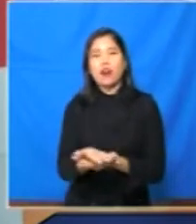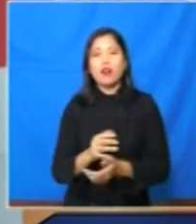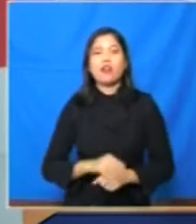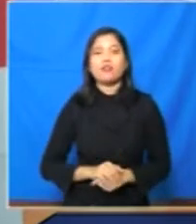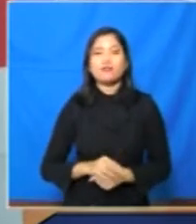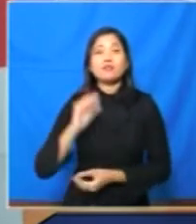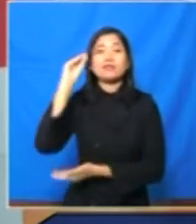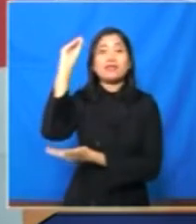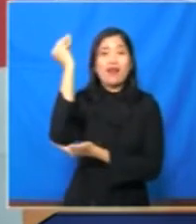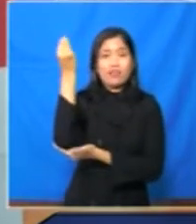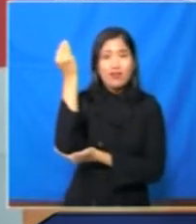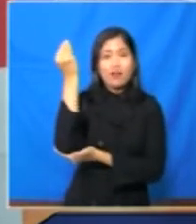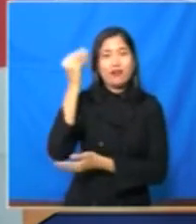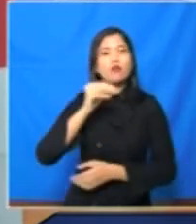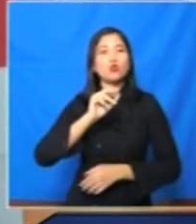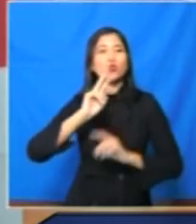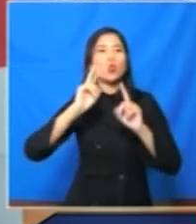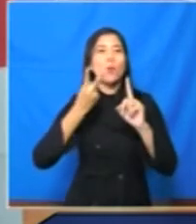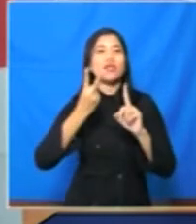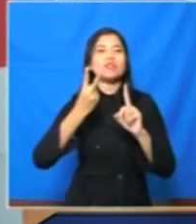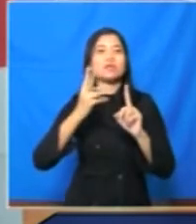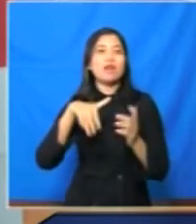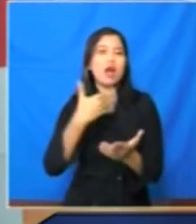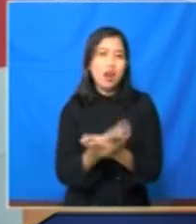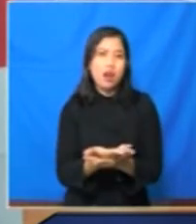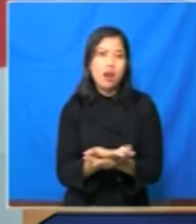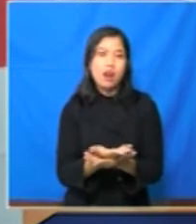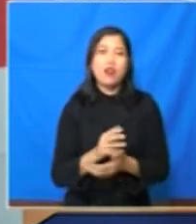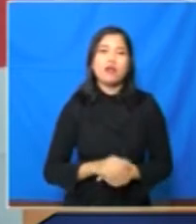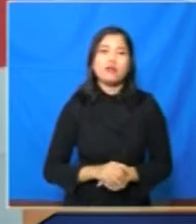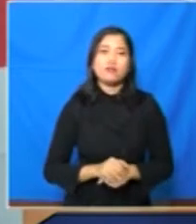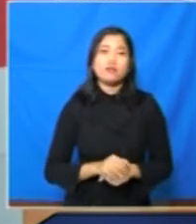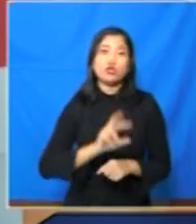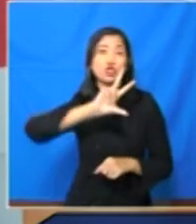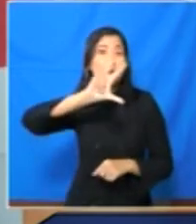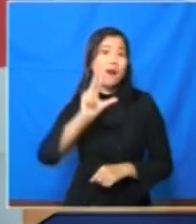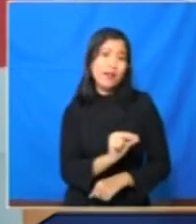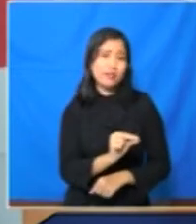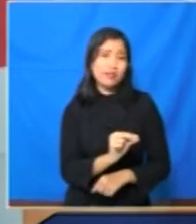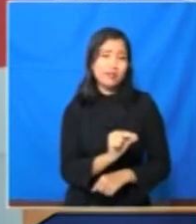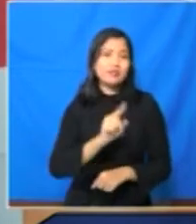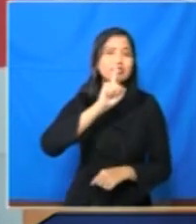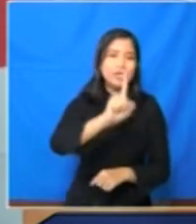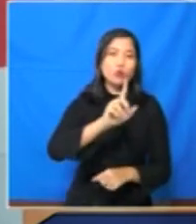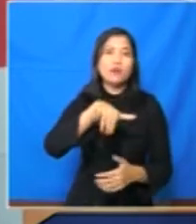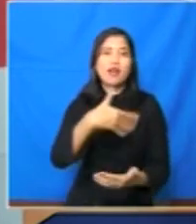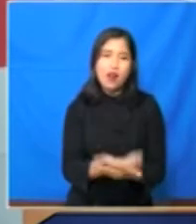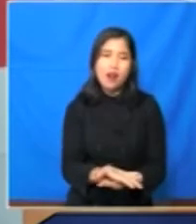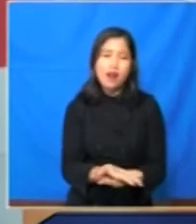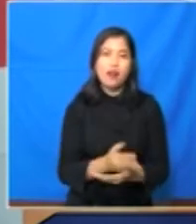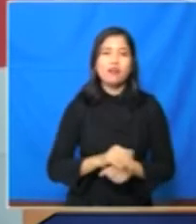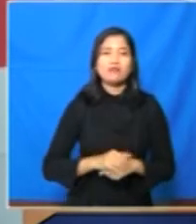DKI Jakarta ada 12 yang meninggal Jawa Barat ada satu yang meninggal